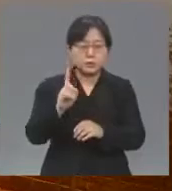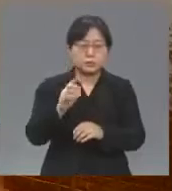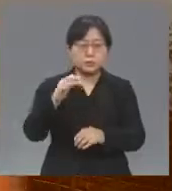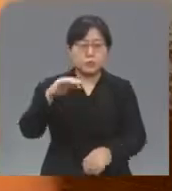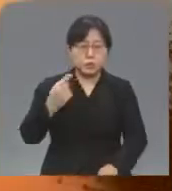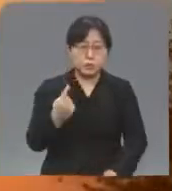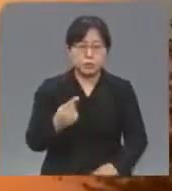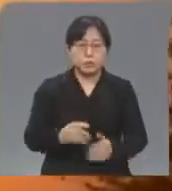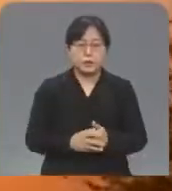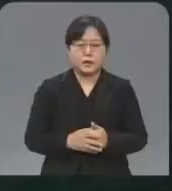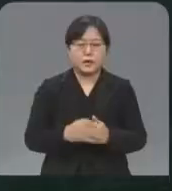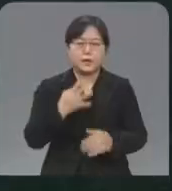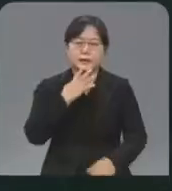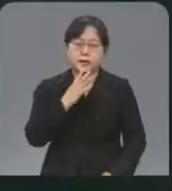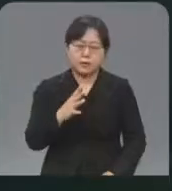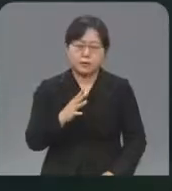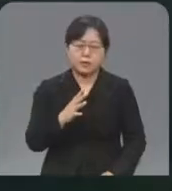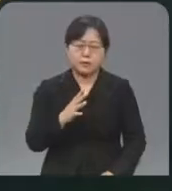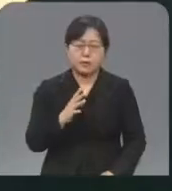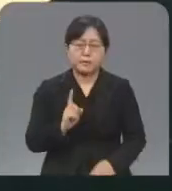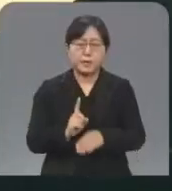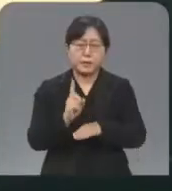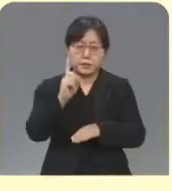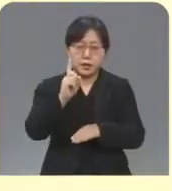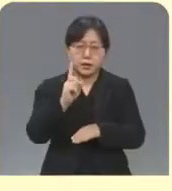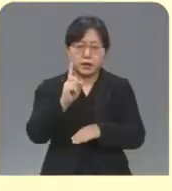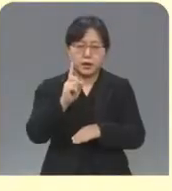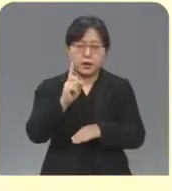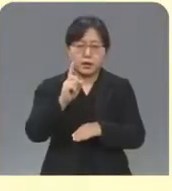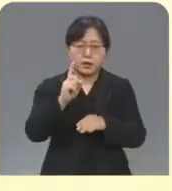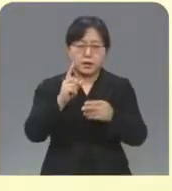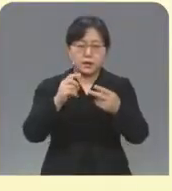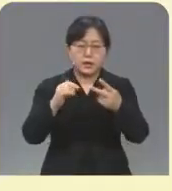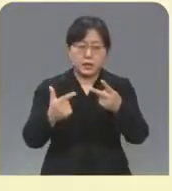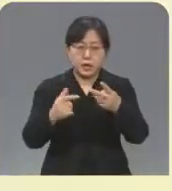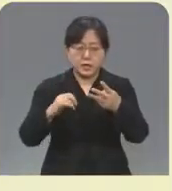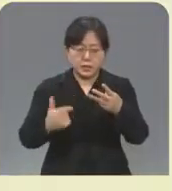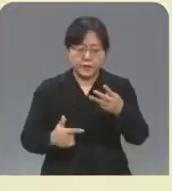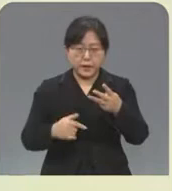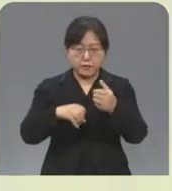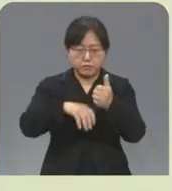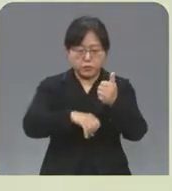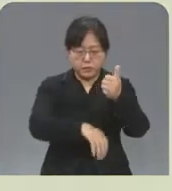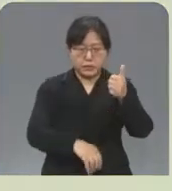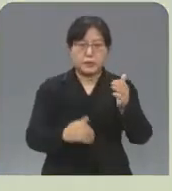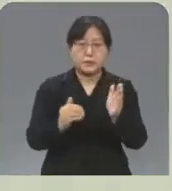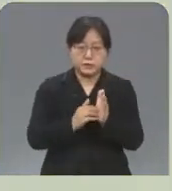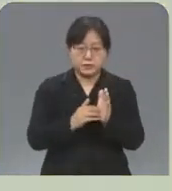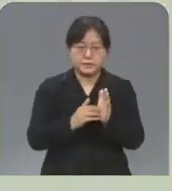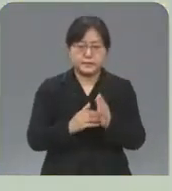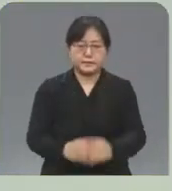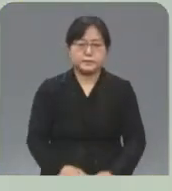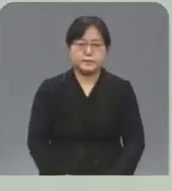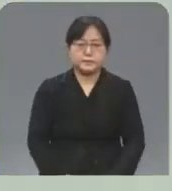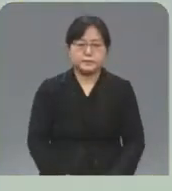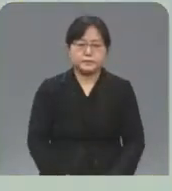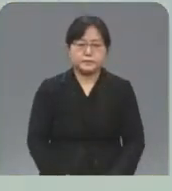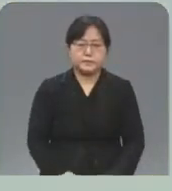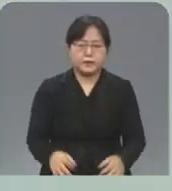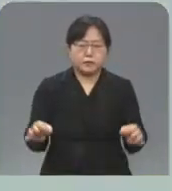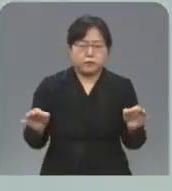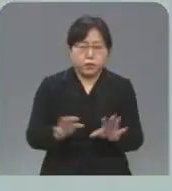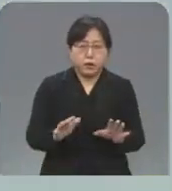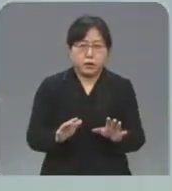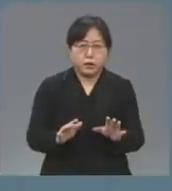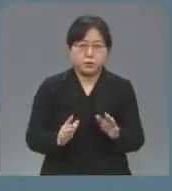누리호. 4분 만에 발사는 물론 2단과 3단 로켓 분리까지 성공적으로 이뤄졌습니다.